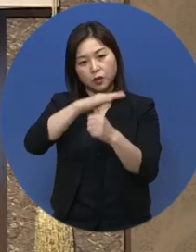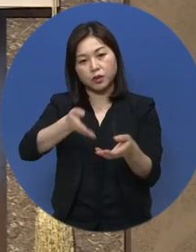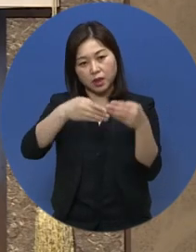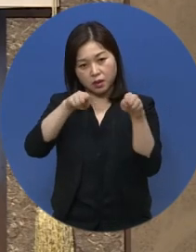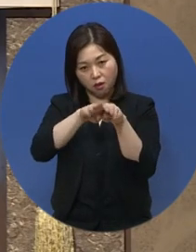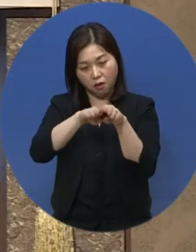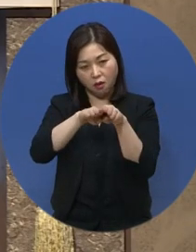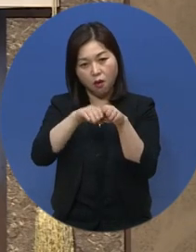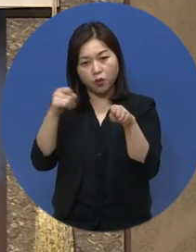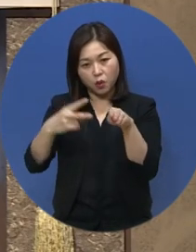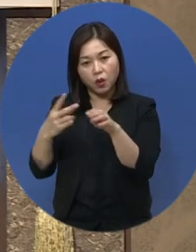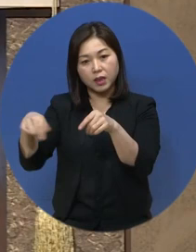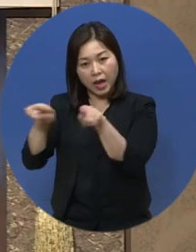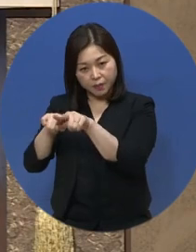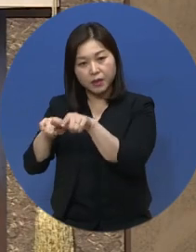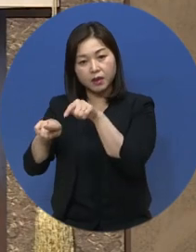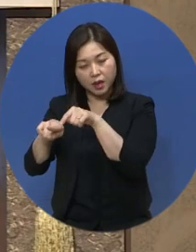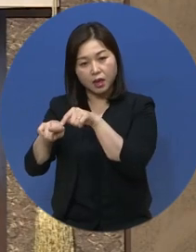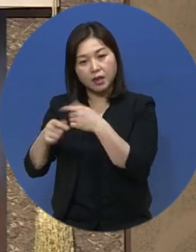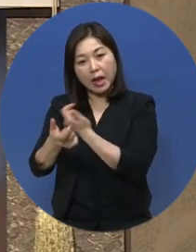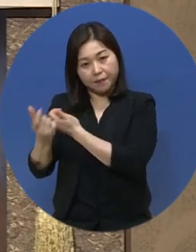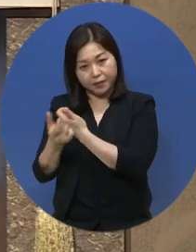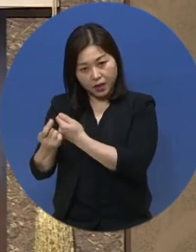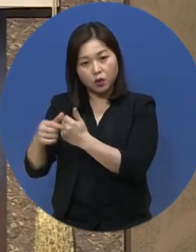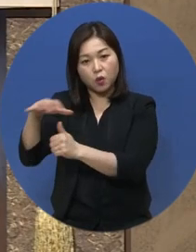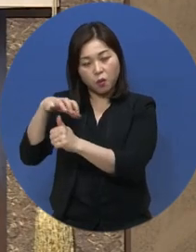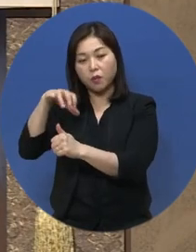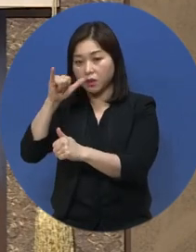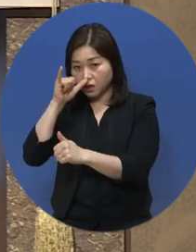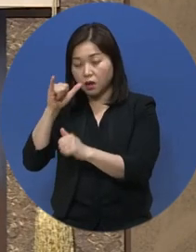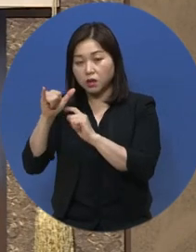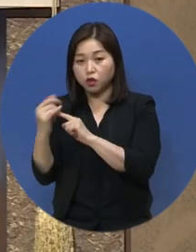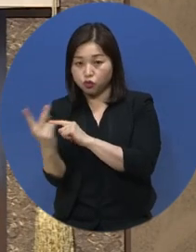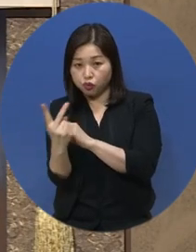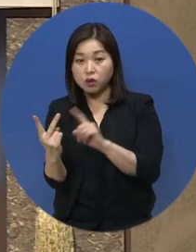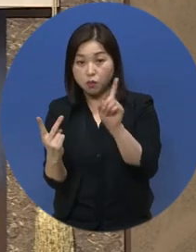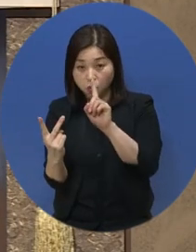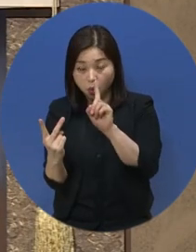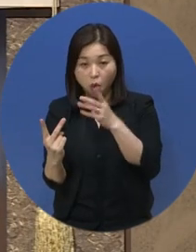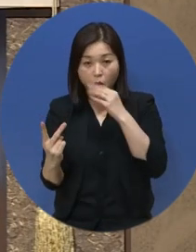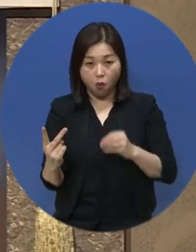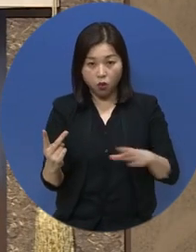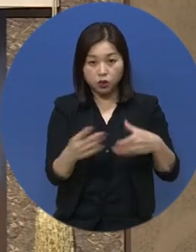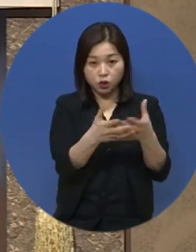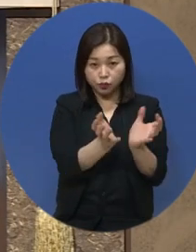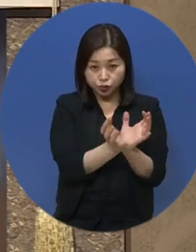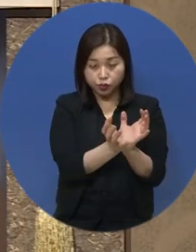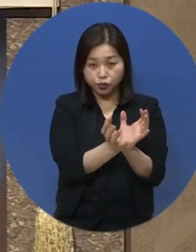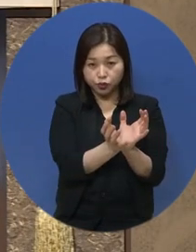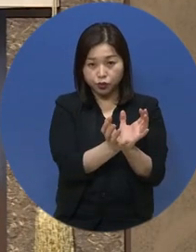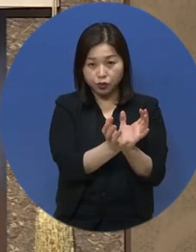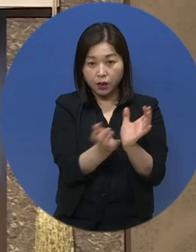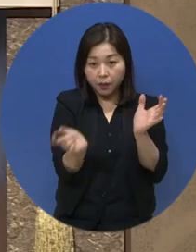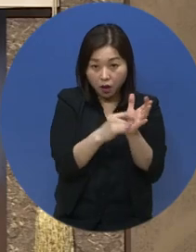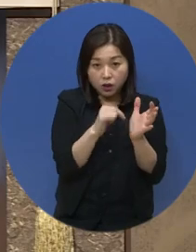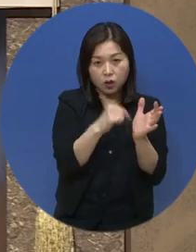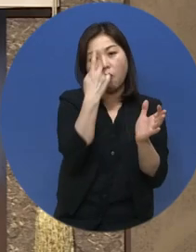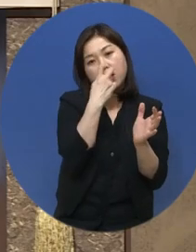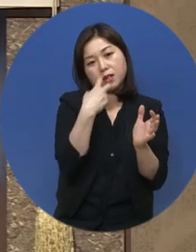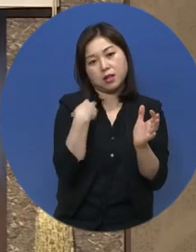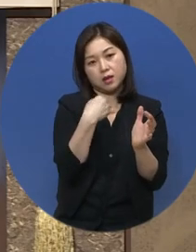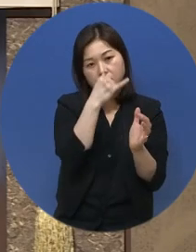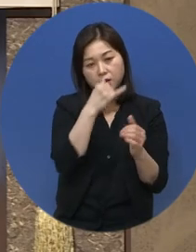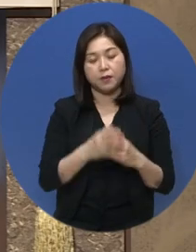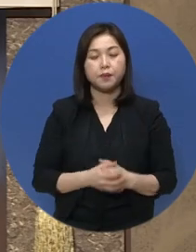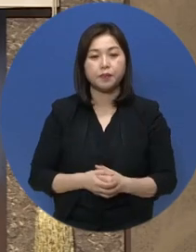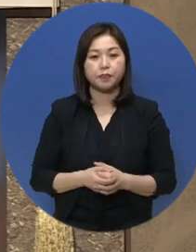다함께 돌봄이라는 체계가 있는데 그거는 보건복지부 내에 같은 국, 같은 과에서 네. 이렇게 관할을 하고 있어요. 네. 조금